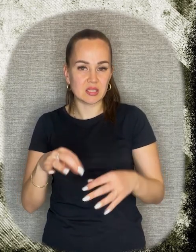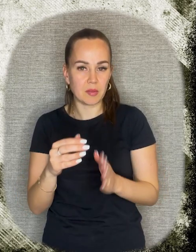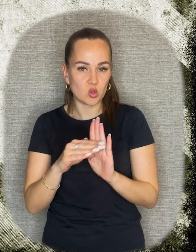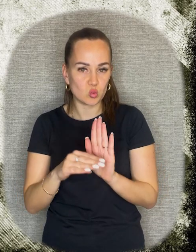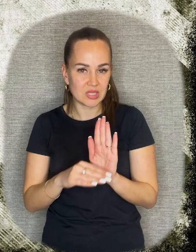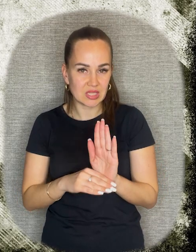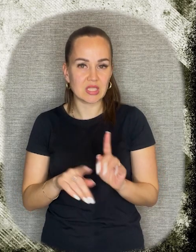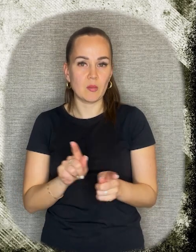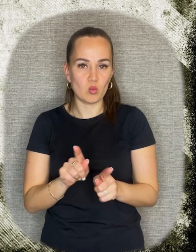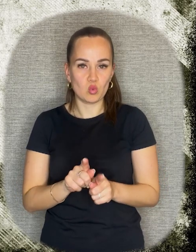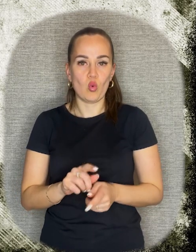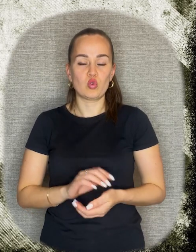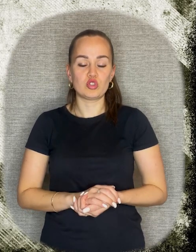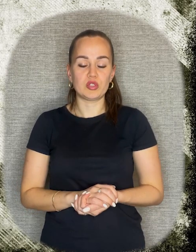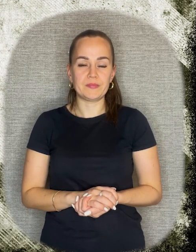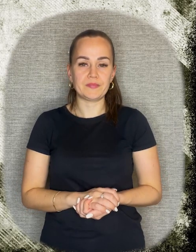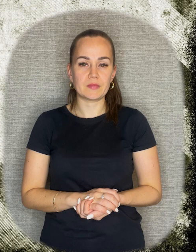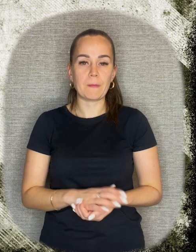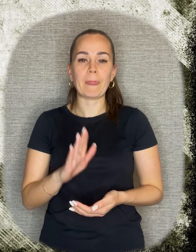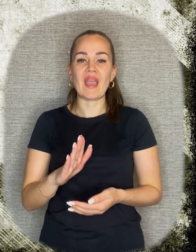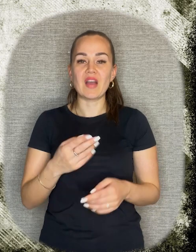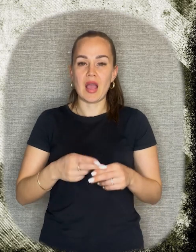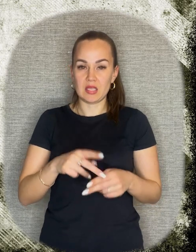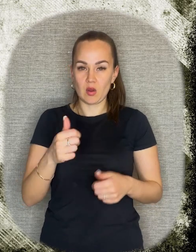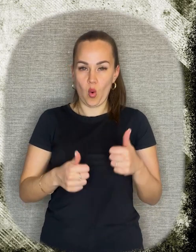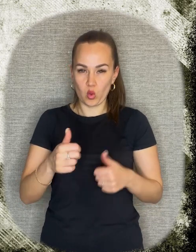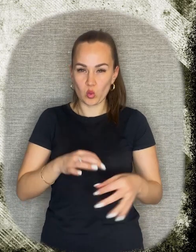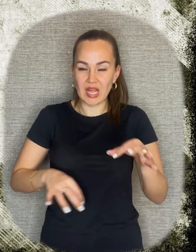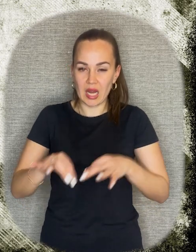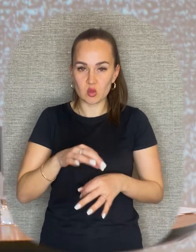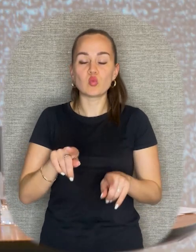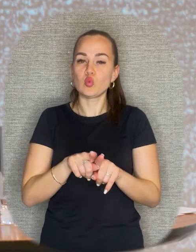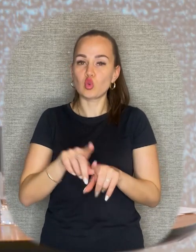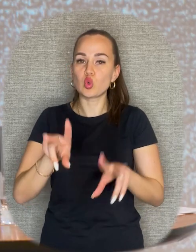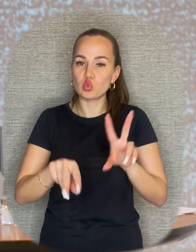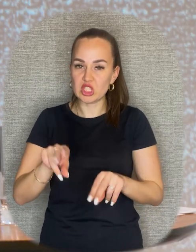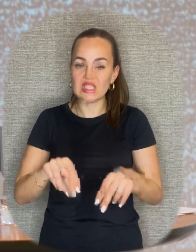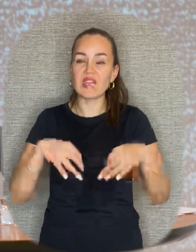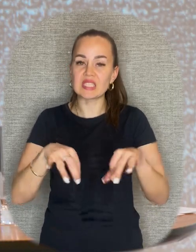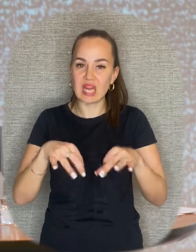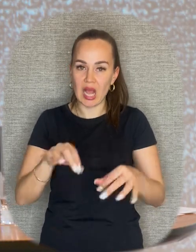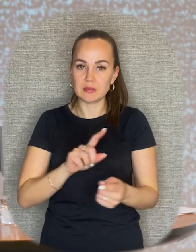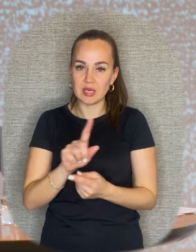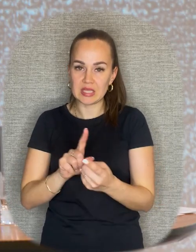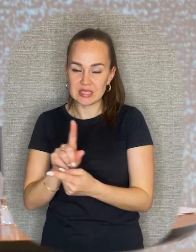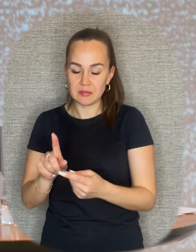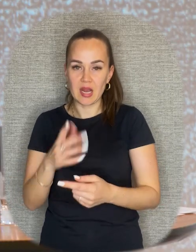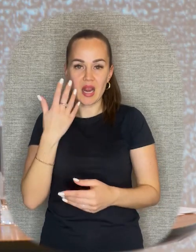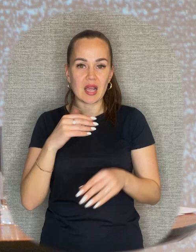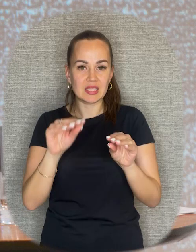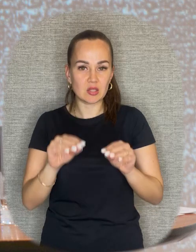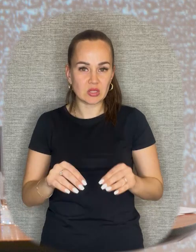отвечал бы всем современным требованиям модернизировать и транспортную систему это кстати учитывалось в архитектурных